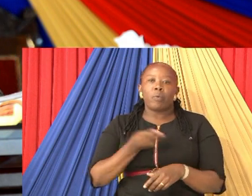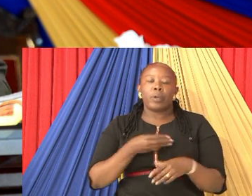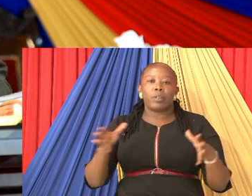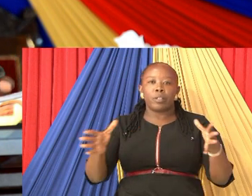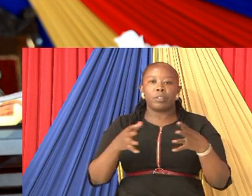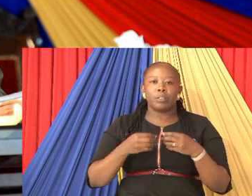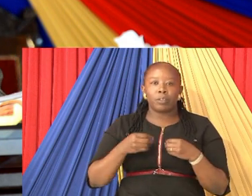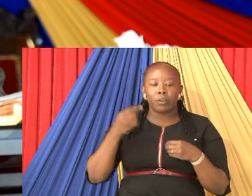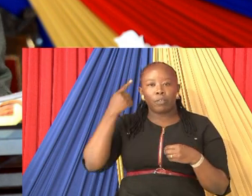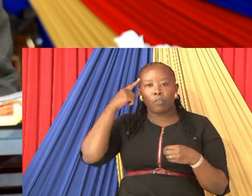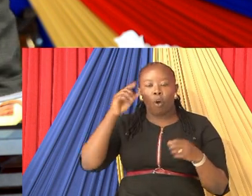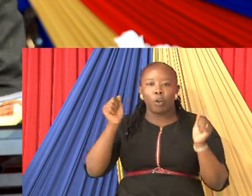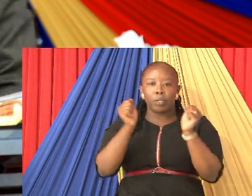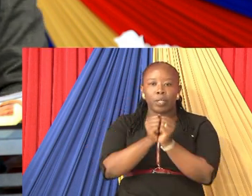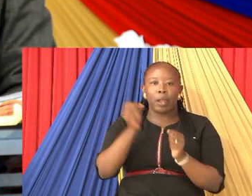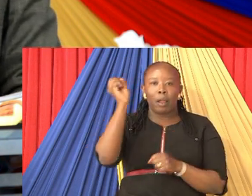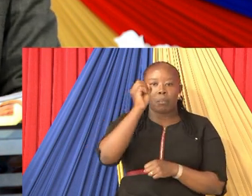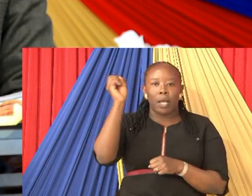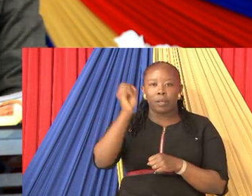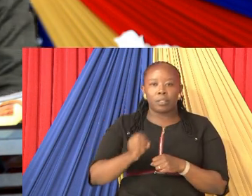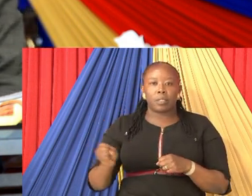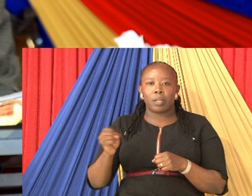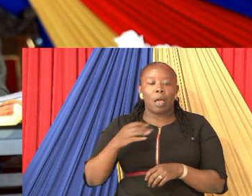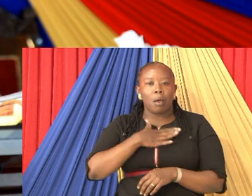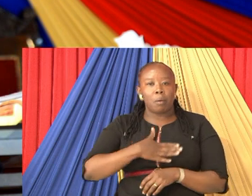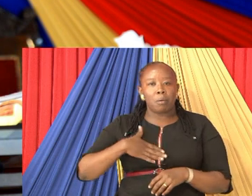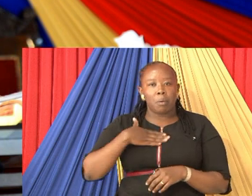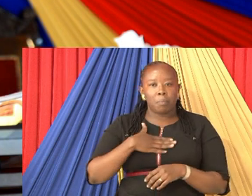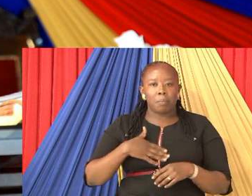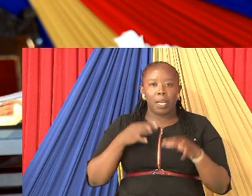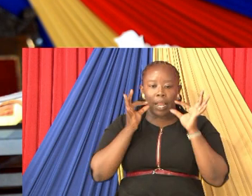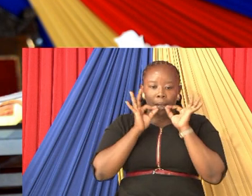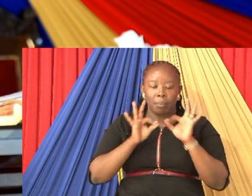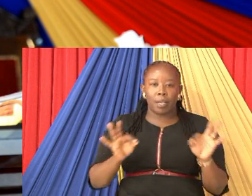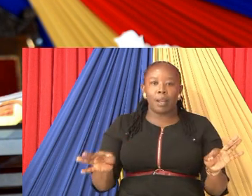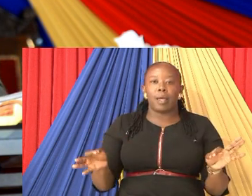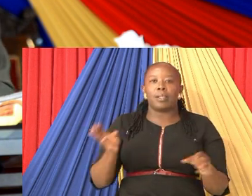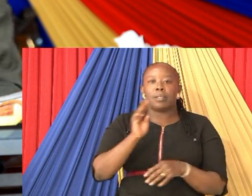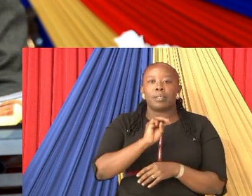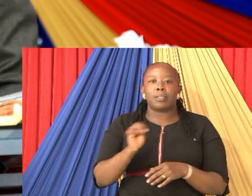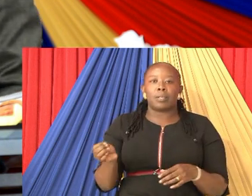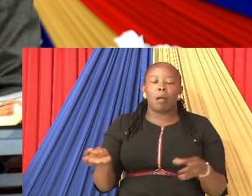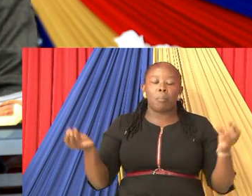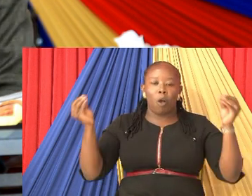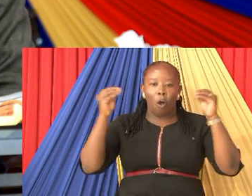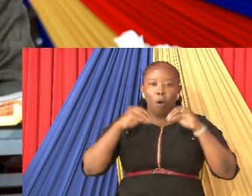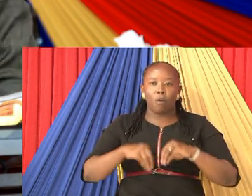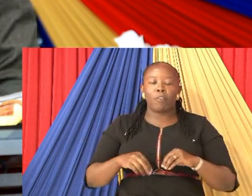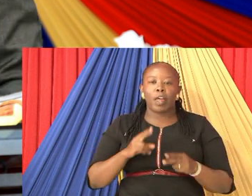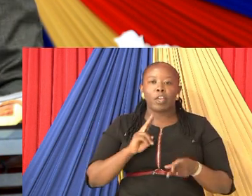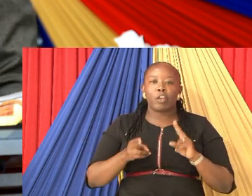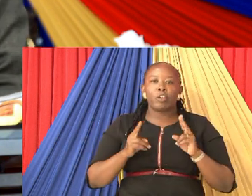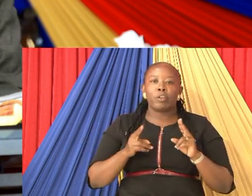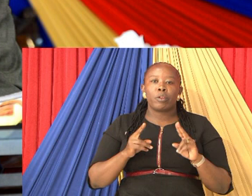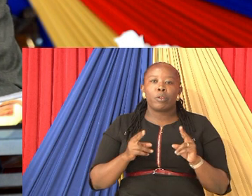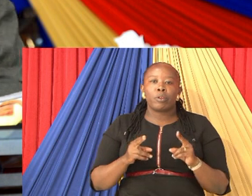matoleo ya tithes za watu wako Bwana, ukawabariki. Matoleo ya kawaida, zaka za kukuabudu,